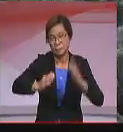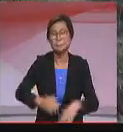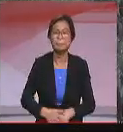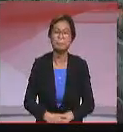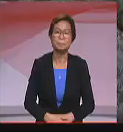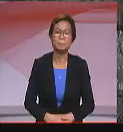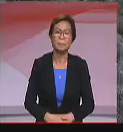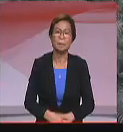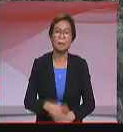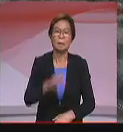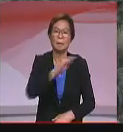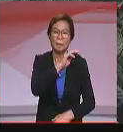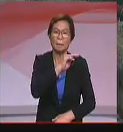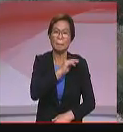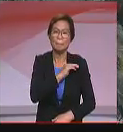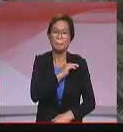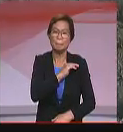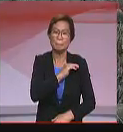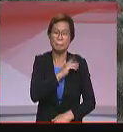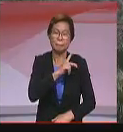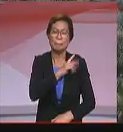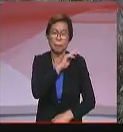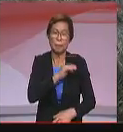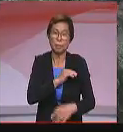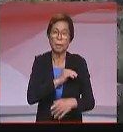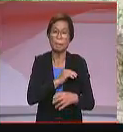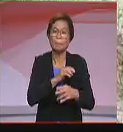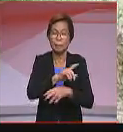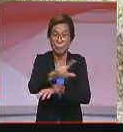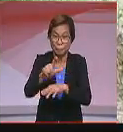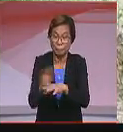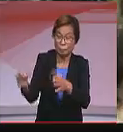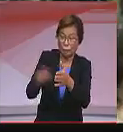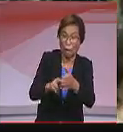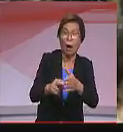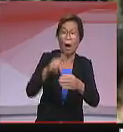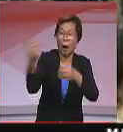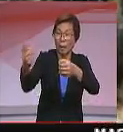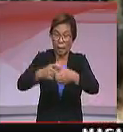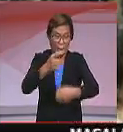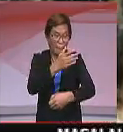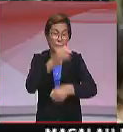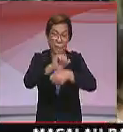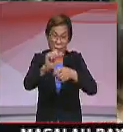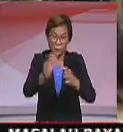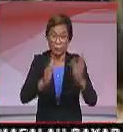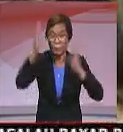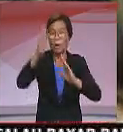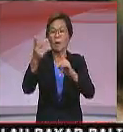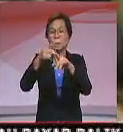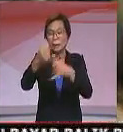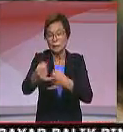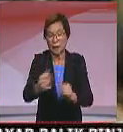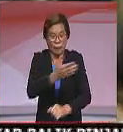Tambahnya, usaha Kementerian Perusahaan, Peladangan dan Komoditi menghantar laporan penuh berhubung buruh Malaysia kepada Jabatan Buruh